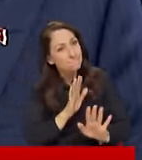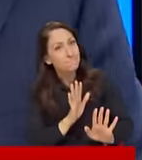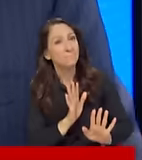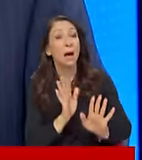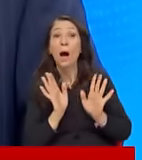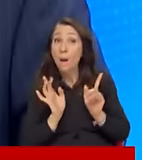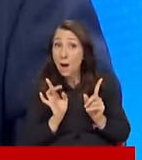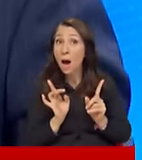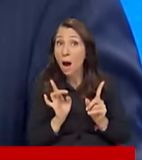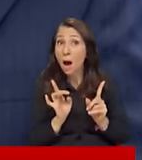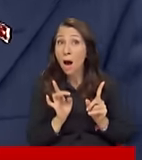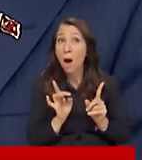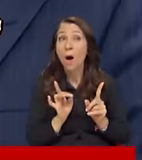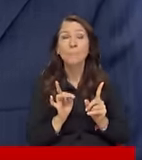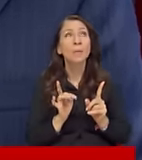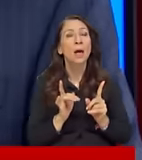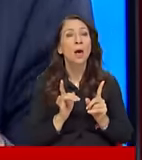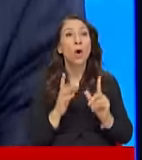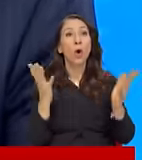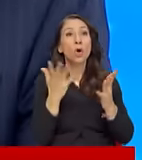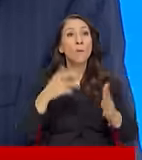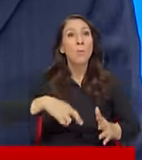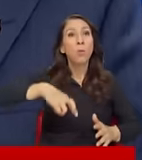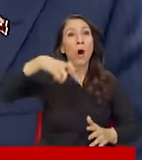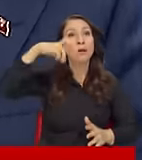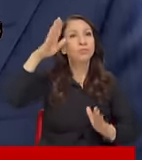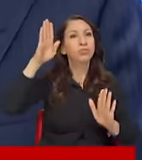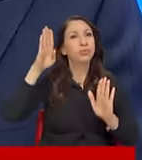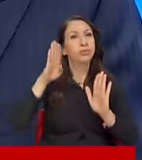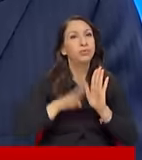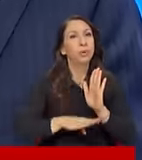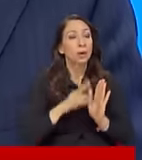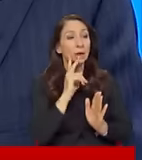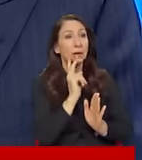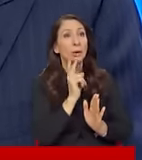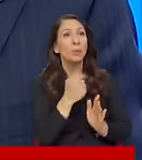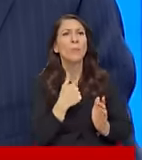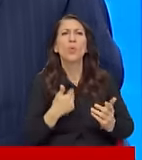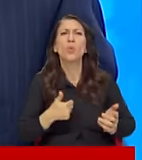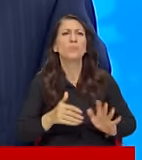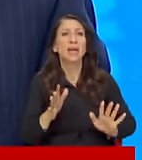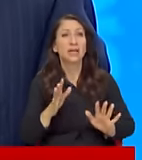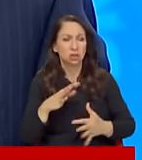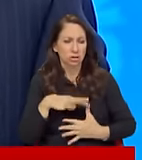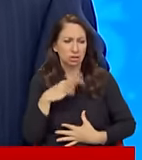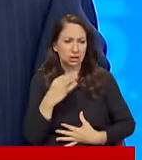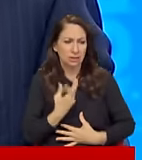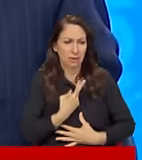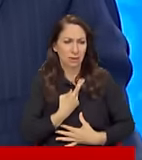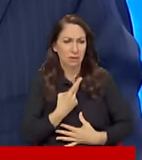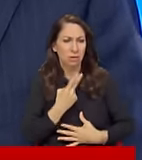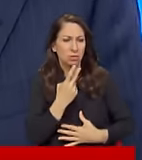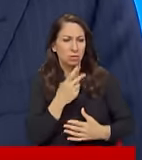Ama öyle bir puan kaybettiriyorlar ki kendilerine değil, o benim umurumda değil, şahsi puan